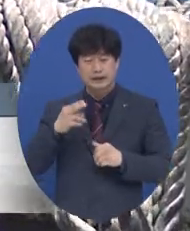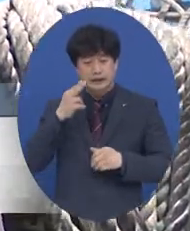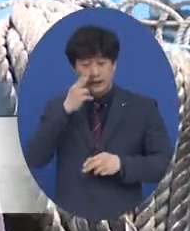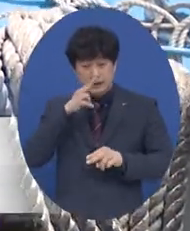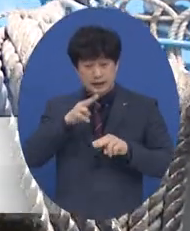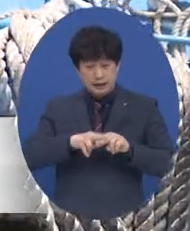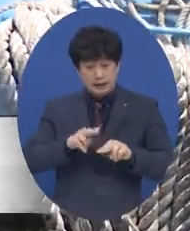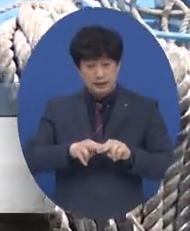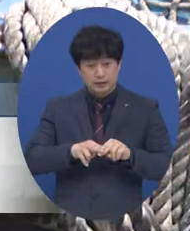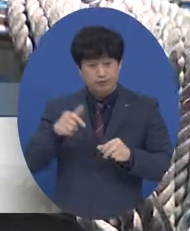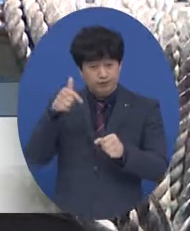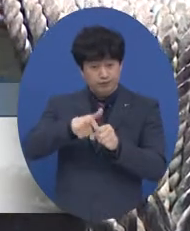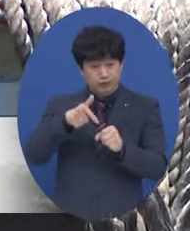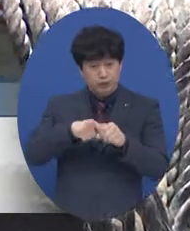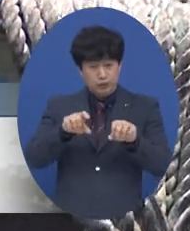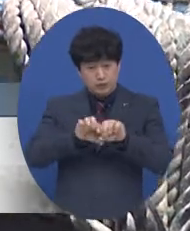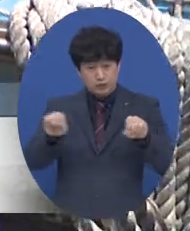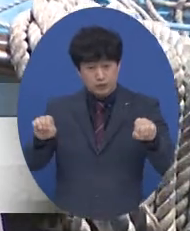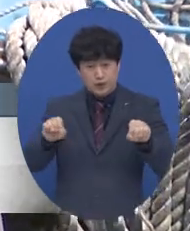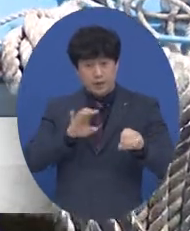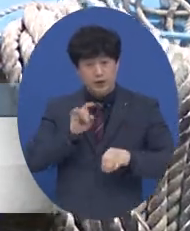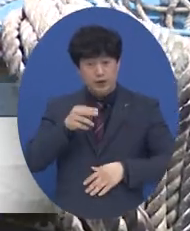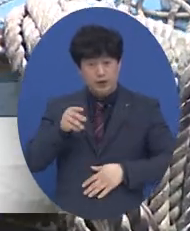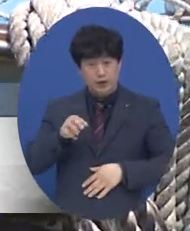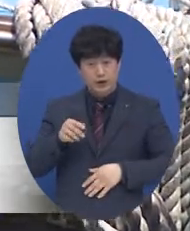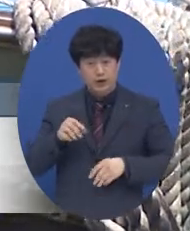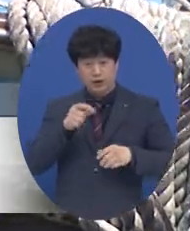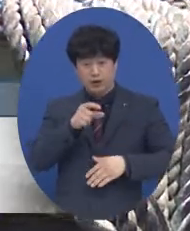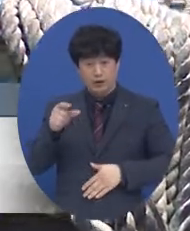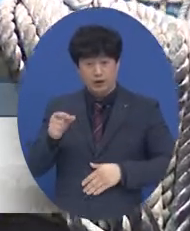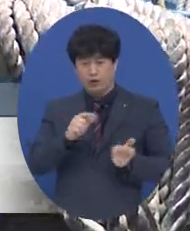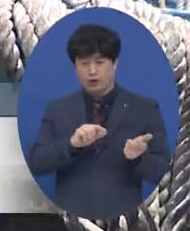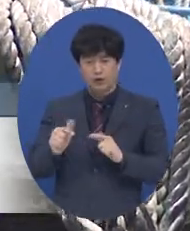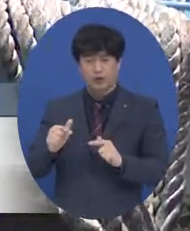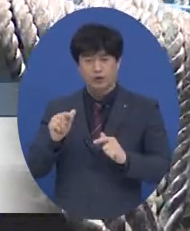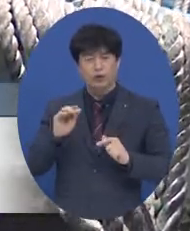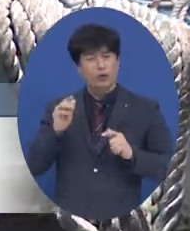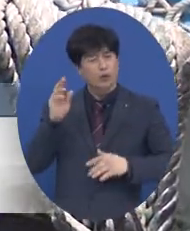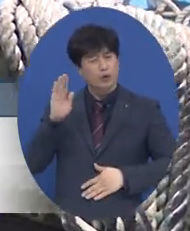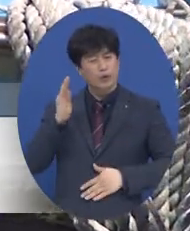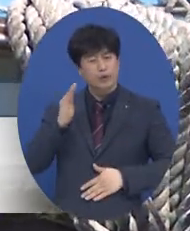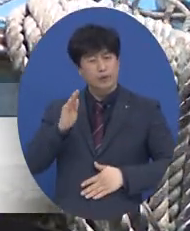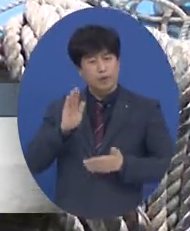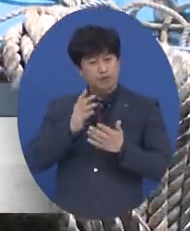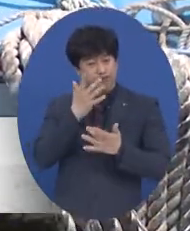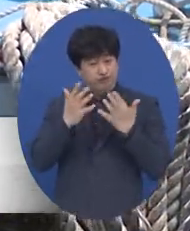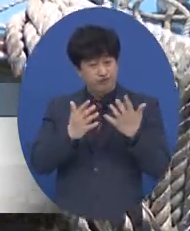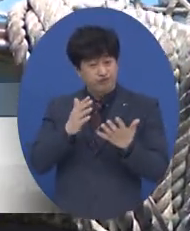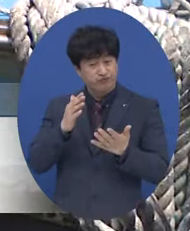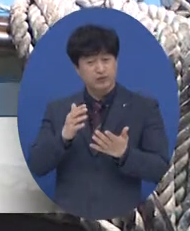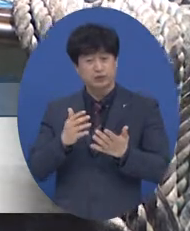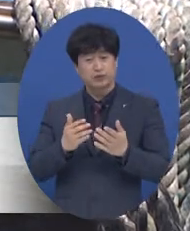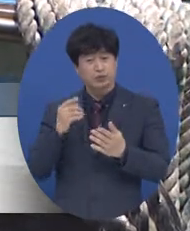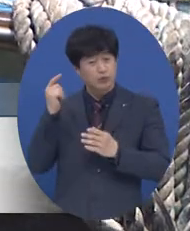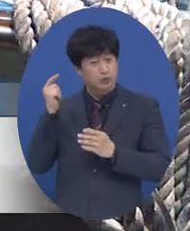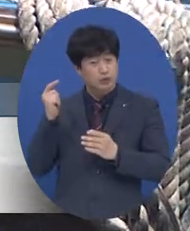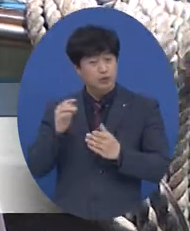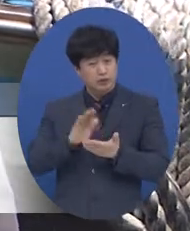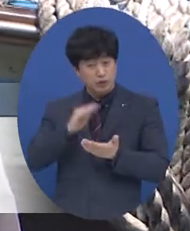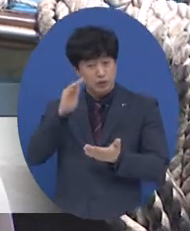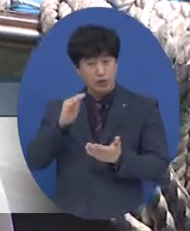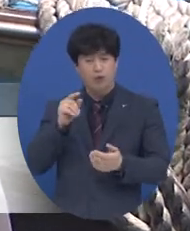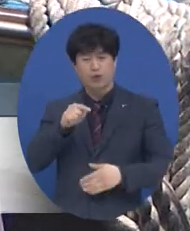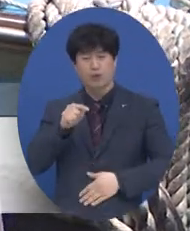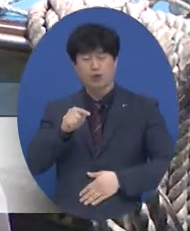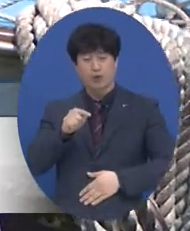배터리 터미널들 뭐 그런 거 위주로 좀 많이 봤어요. 요즘 특히 화재가 저번에 이슈가 돼가지고 이거 뭐 여기